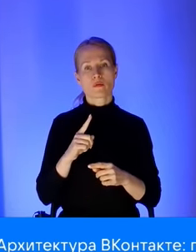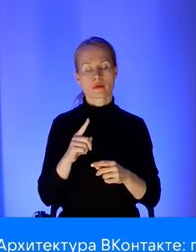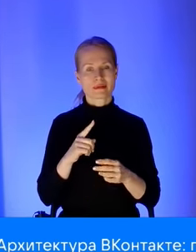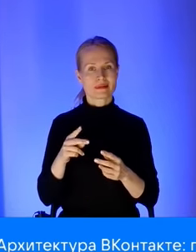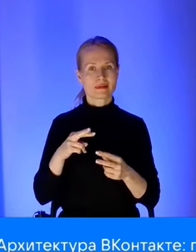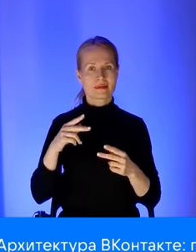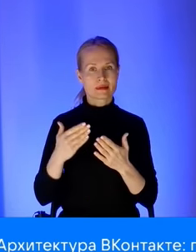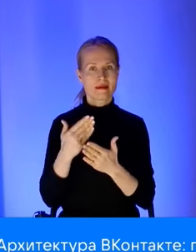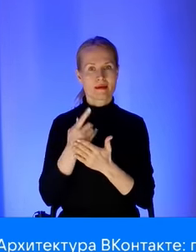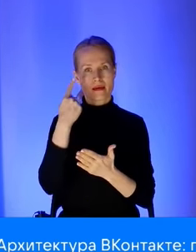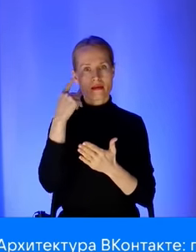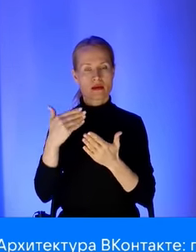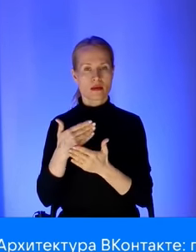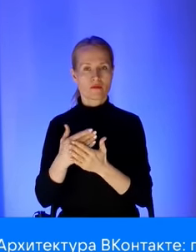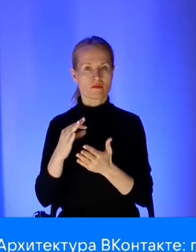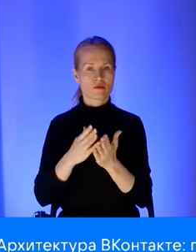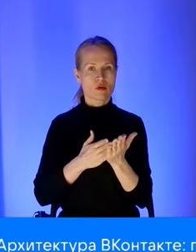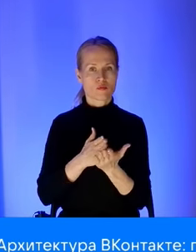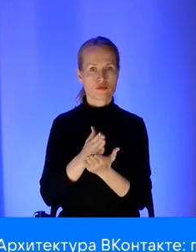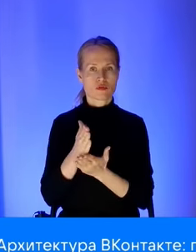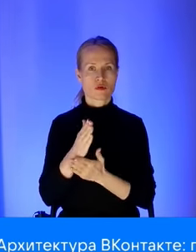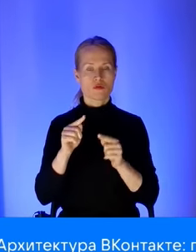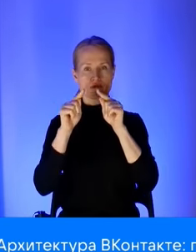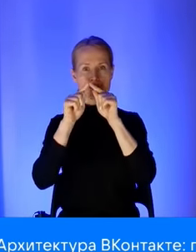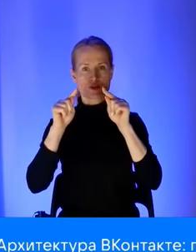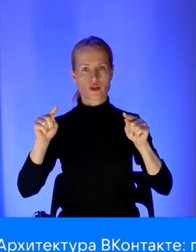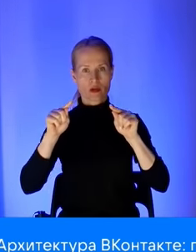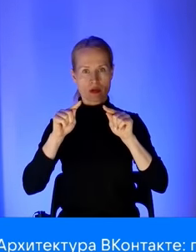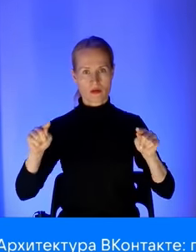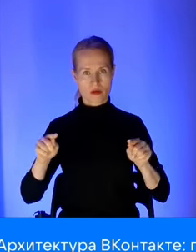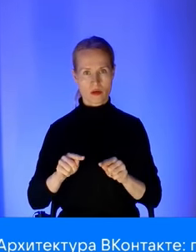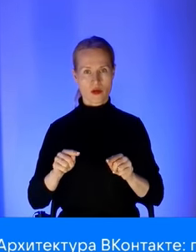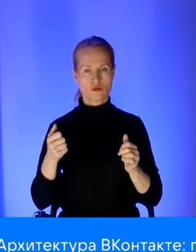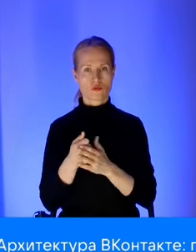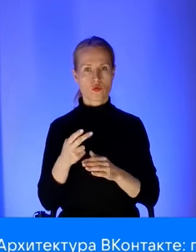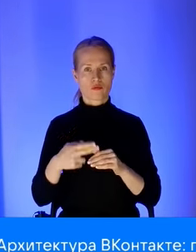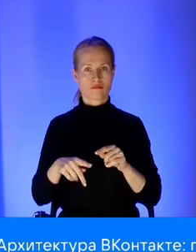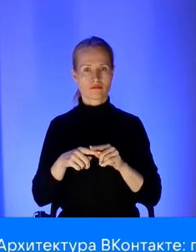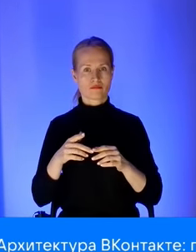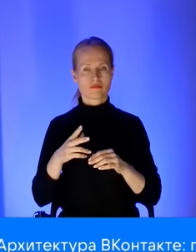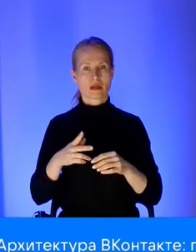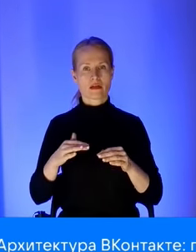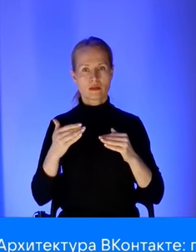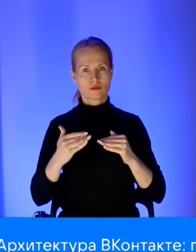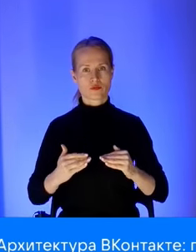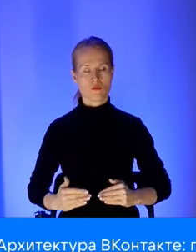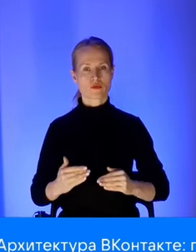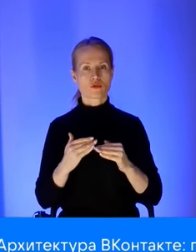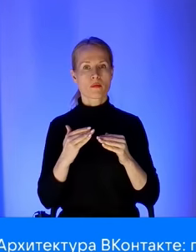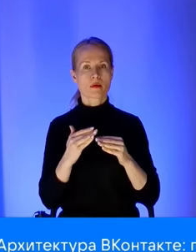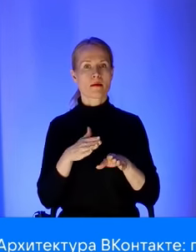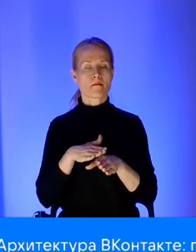а от э вершины до листов а таким образом чтобы покрыть максимальное число